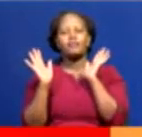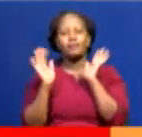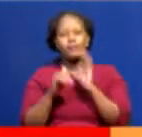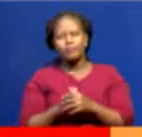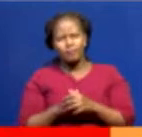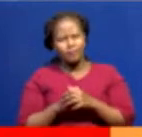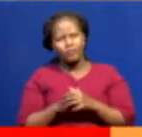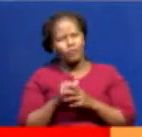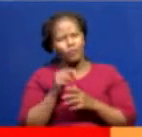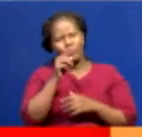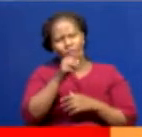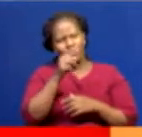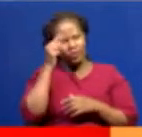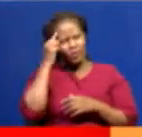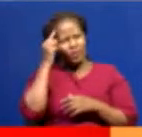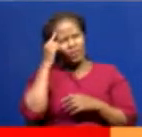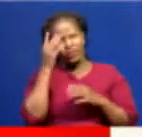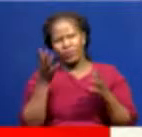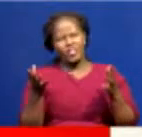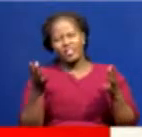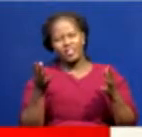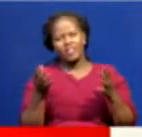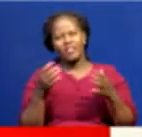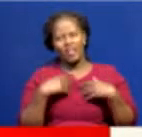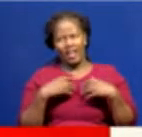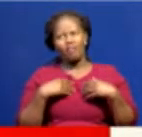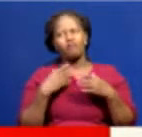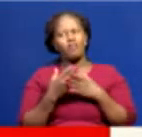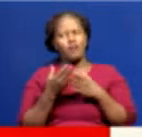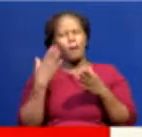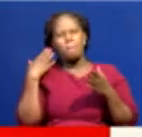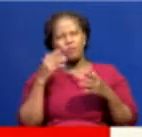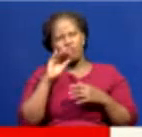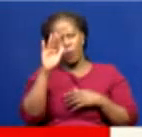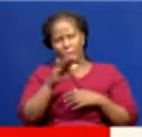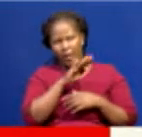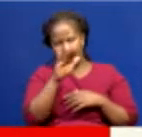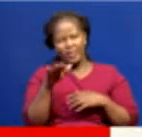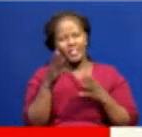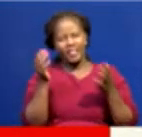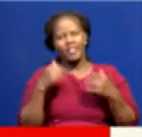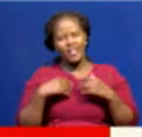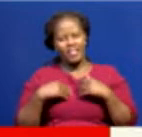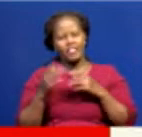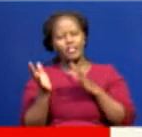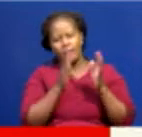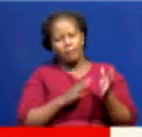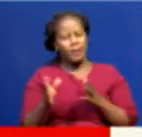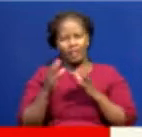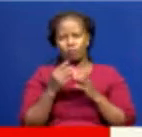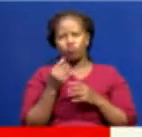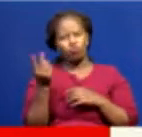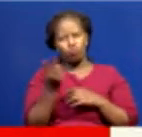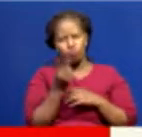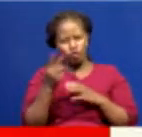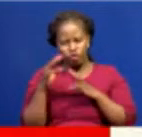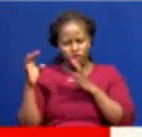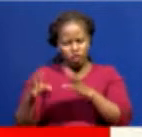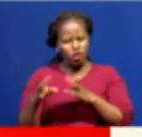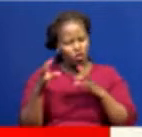Na hauoni kana kwamba kuna yale mazungumzo ambayo alikuwa amewekwa pale bungeni ambayo alikuwa yameleta pande zote mbili